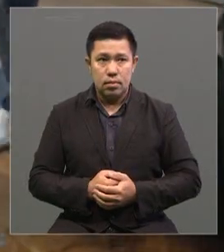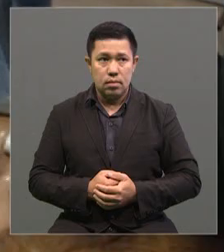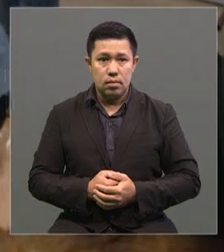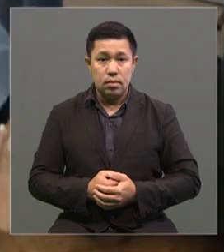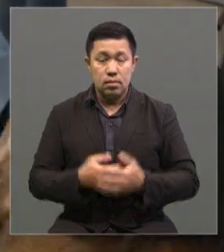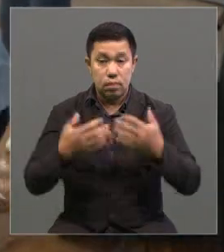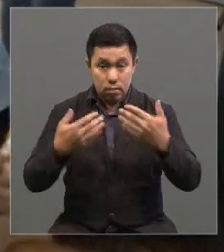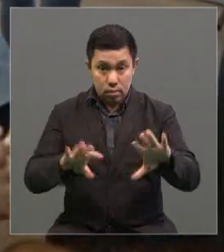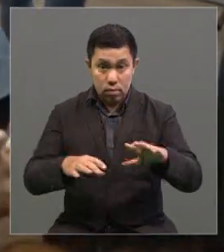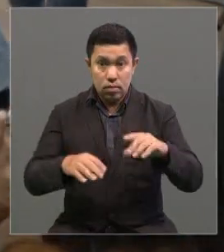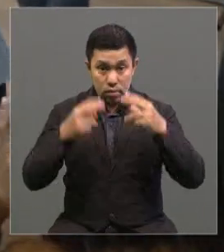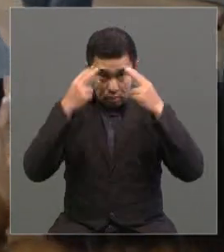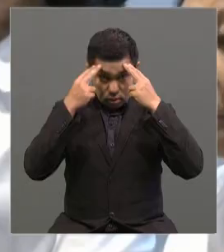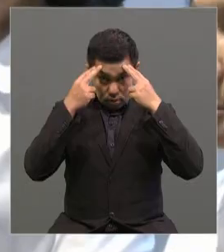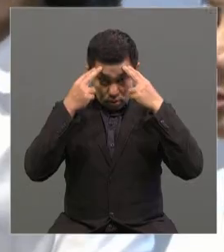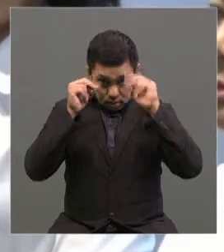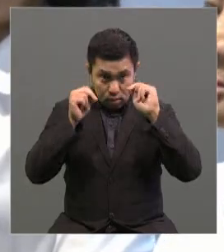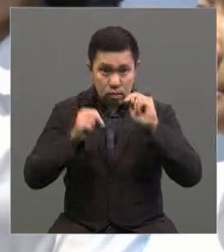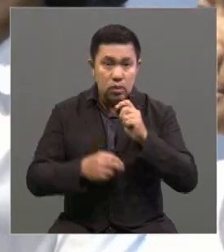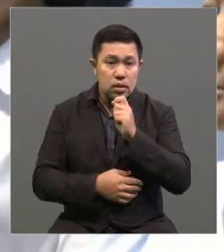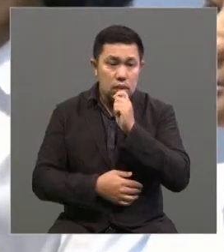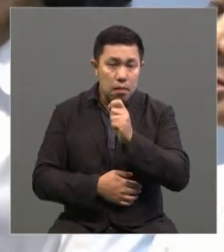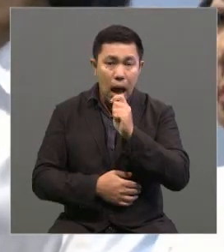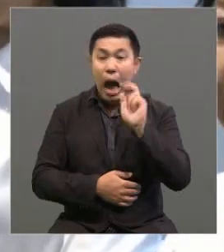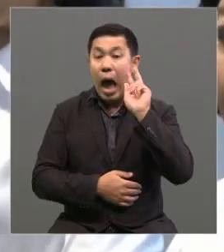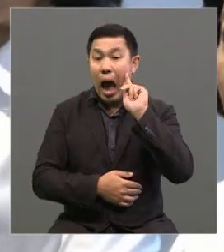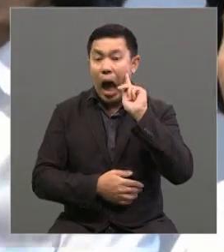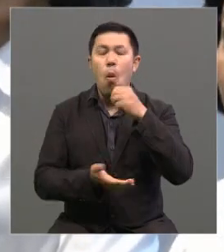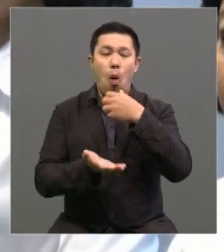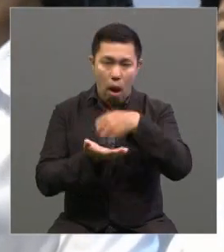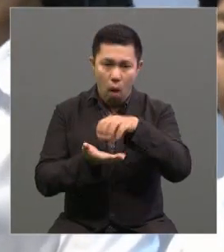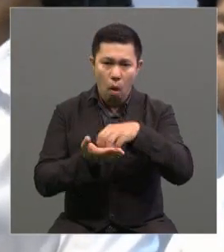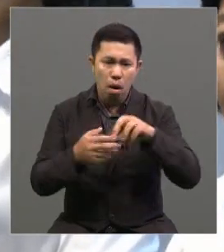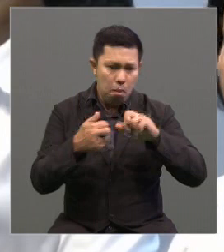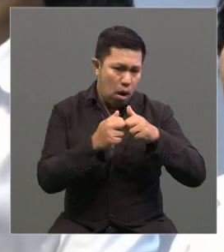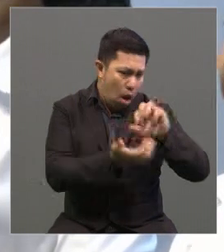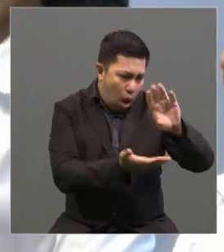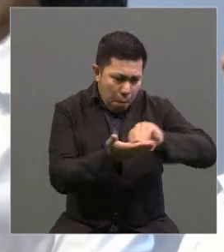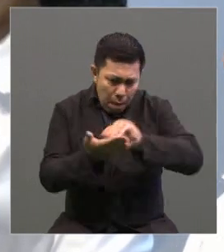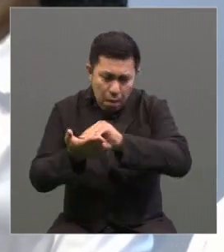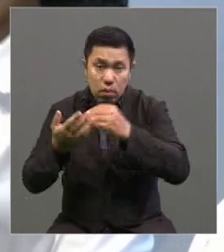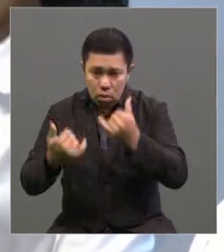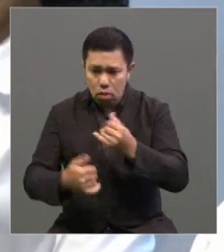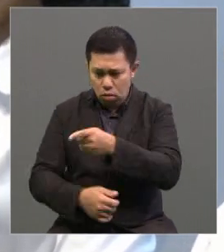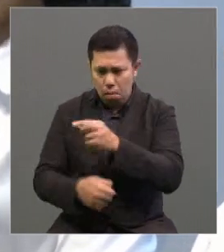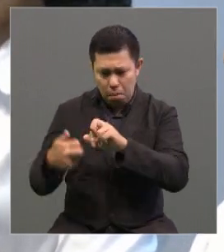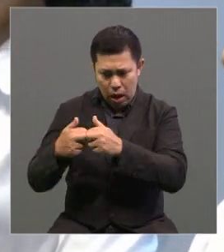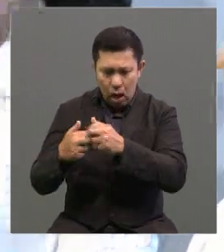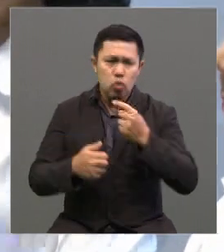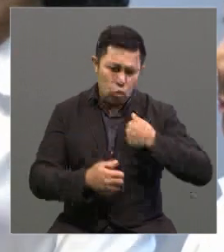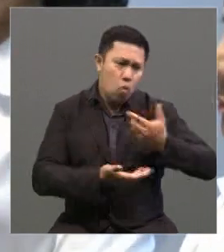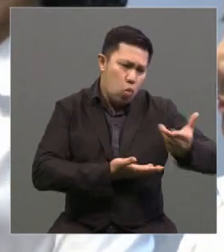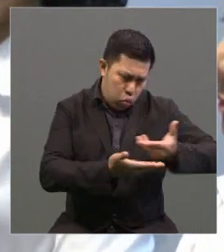หลังจากนั้นนะคะนายกรัฐมนตรีก็ยังให้สัมภาษณ์กับสื่อเพิ่มเติมด้วยบอกว่าจากปัญหาที่ได้รับในวันนี้คือบางปัญหาจะต้องไปห